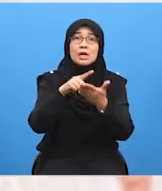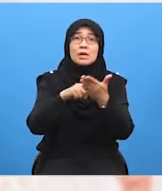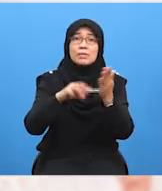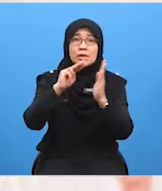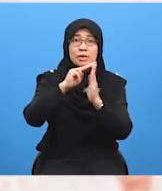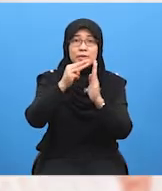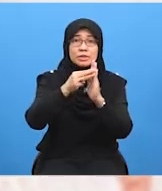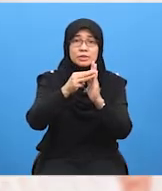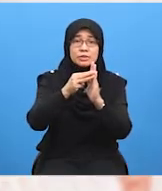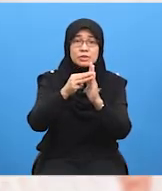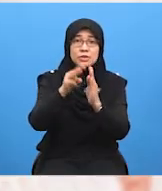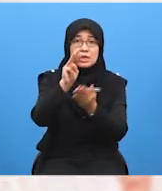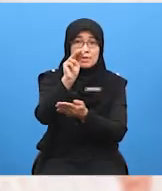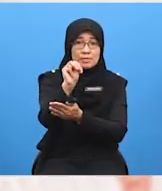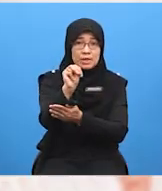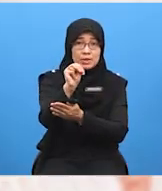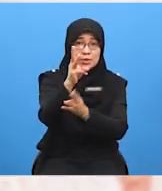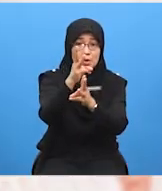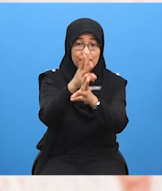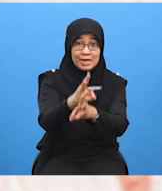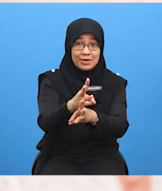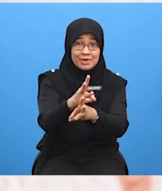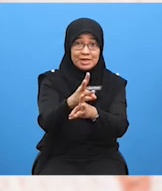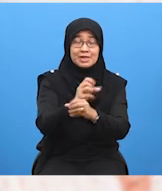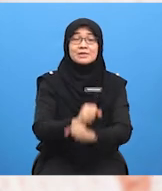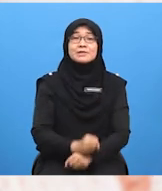apakah maksud mikro pengawal?